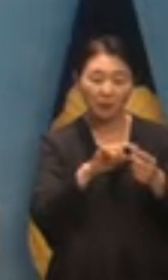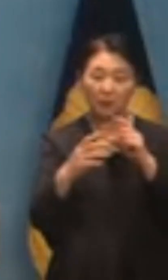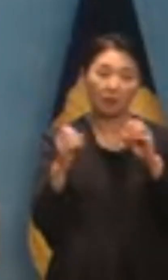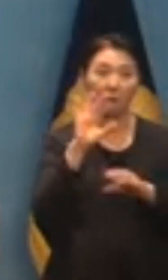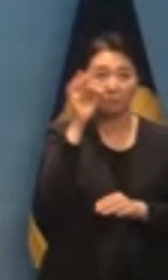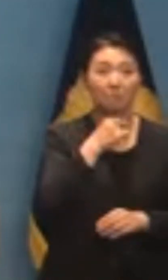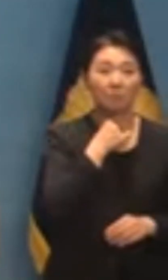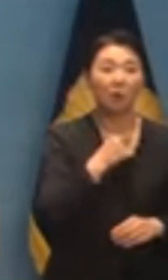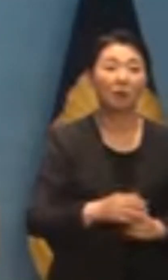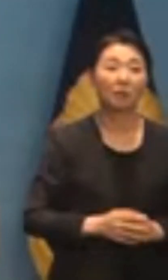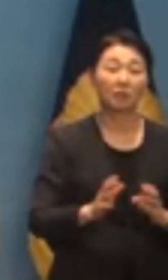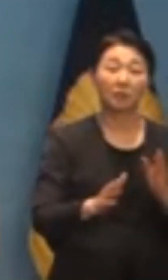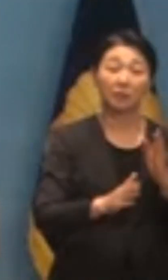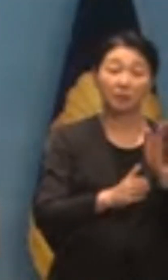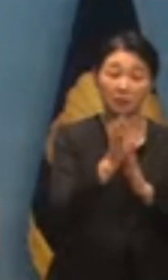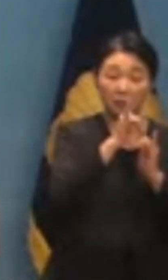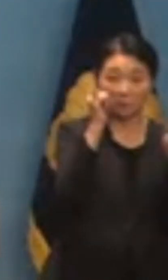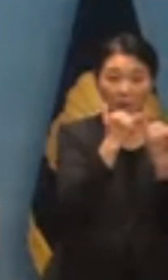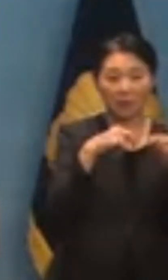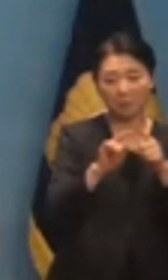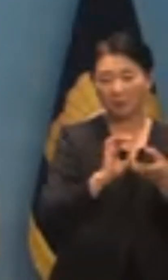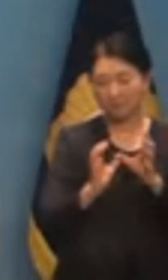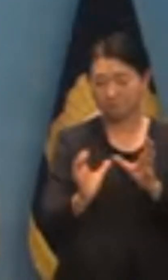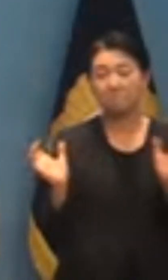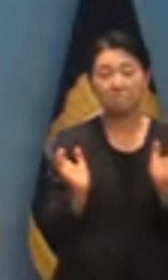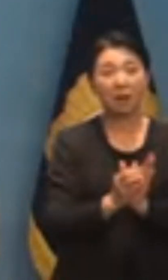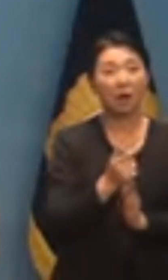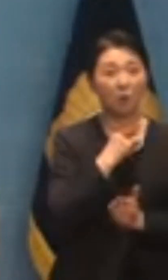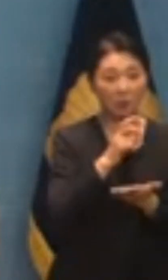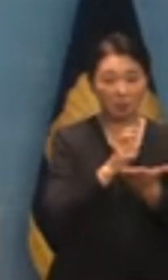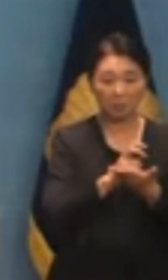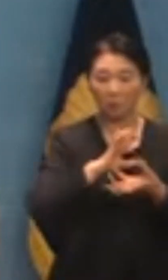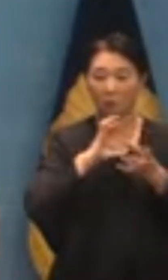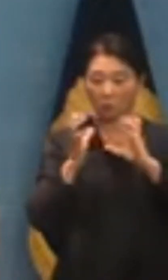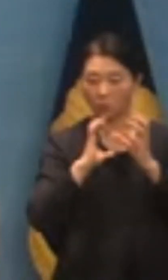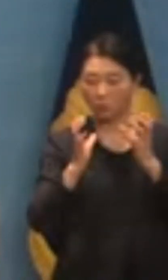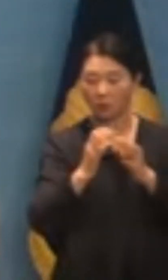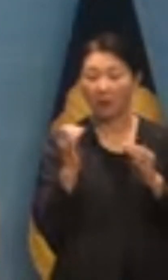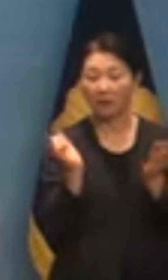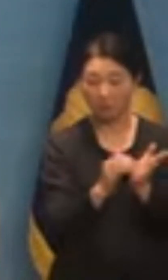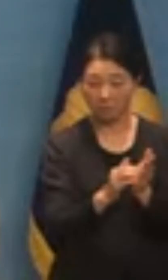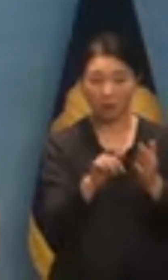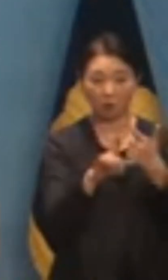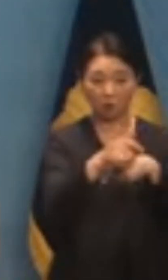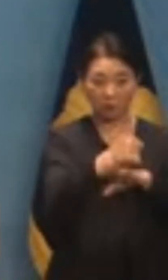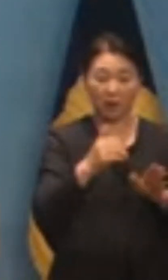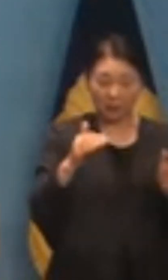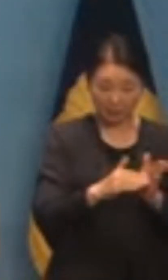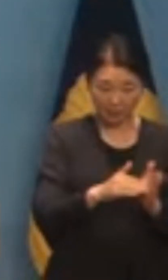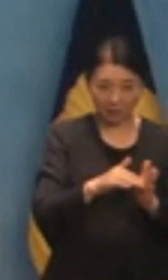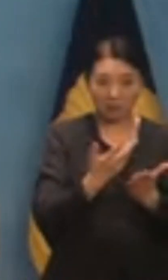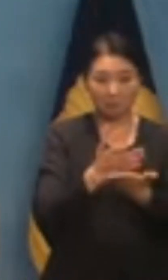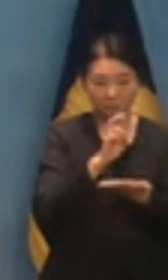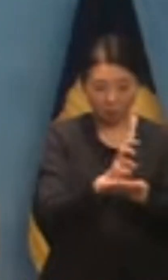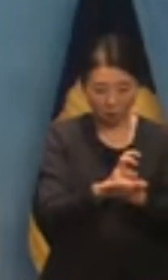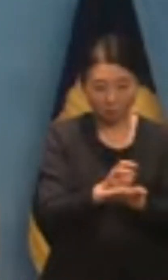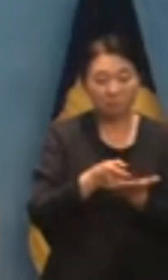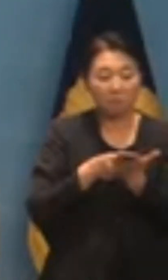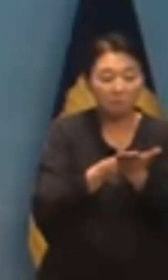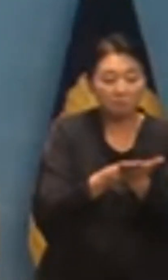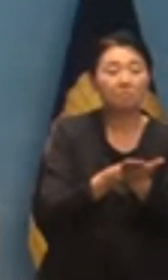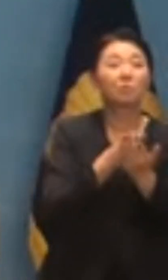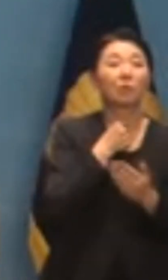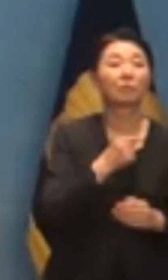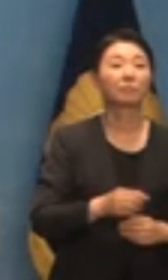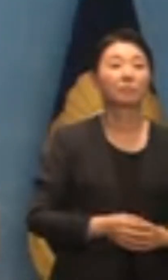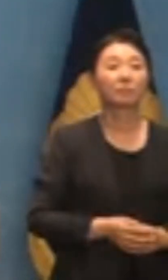찾아내겠습니다. 시민사회와 충분히 토론하고 입법 공청회를 열어 6월 말까지 개헌 절차법을